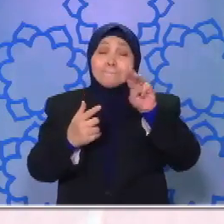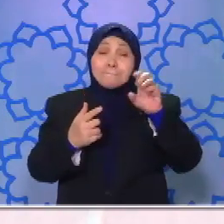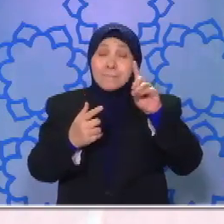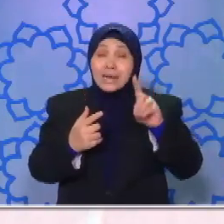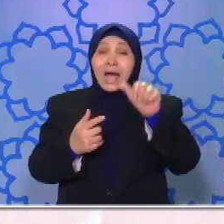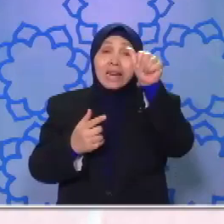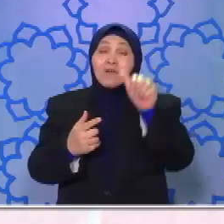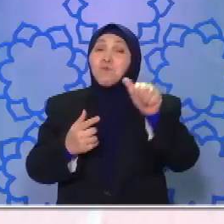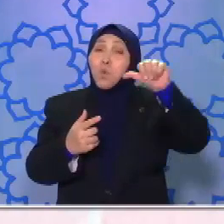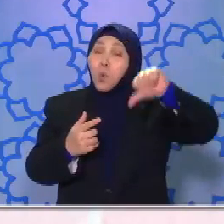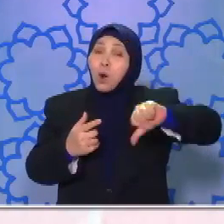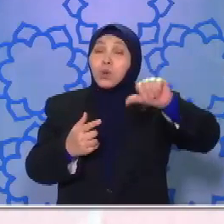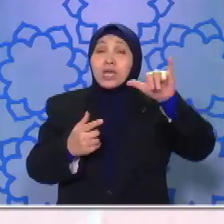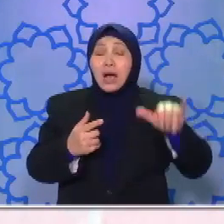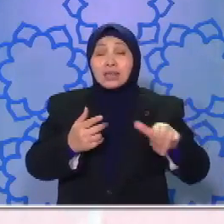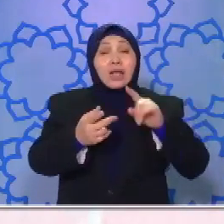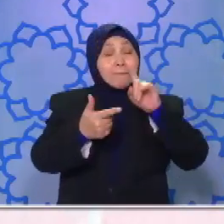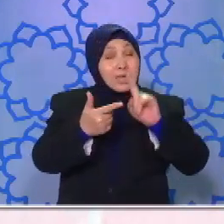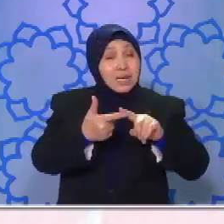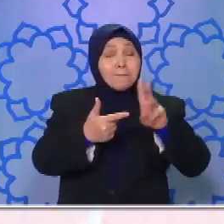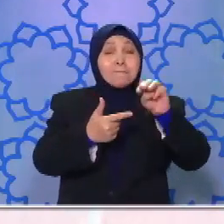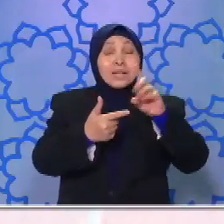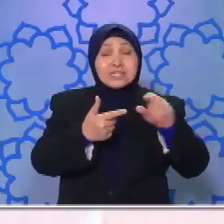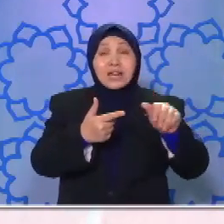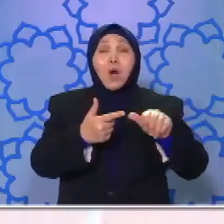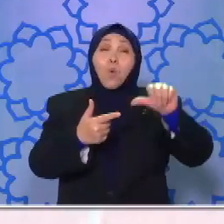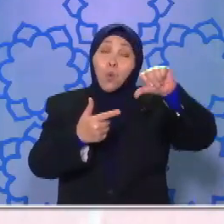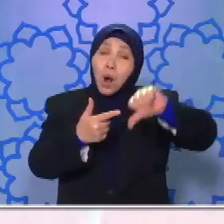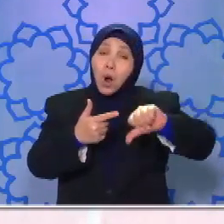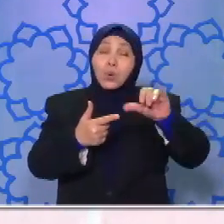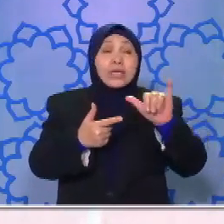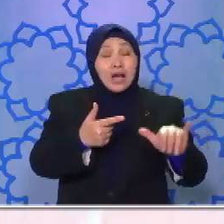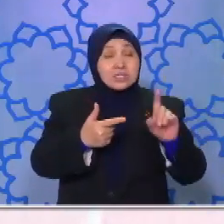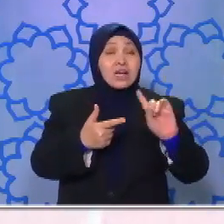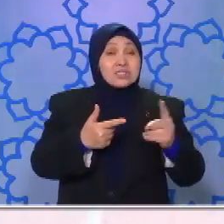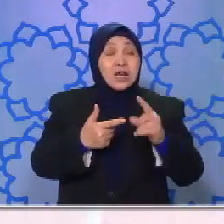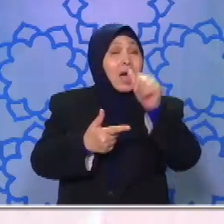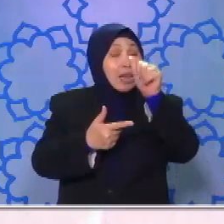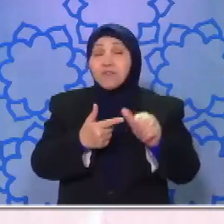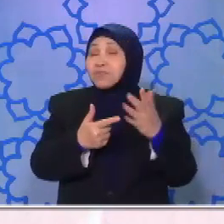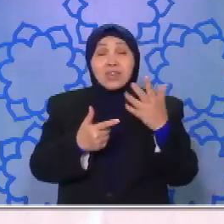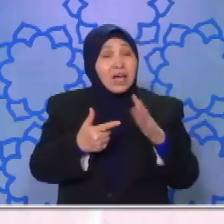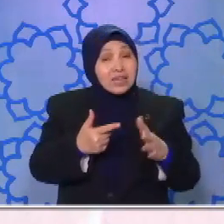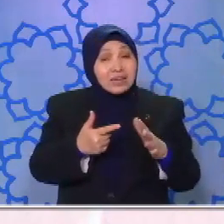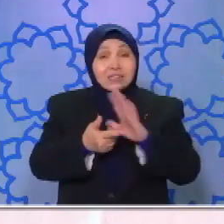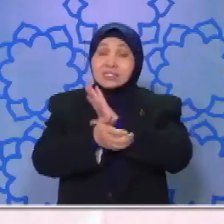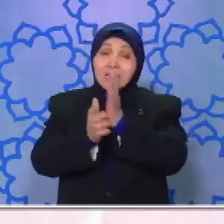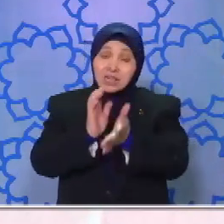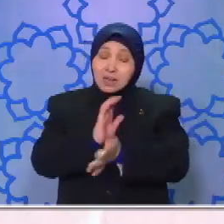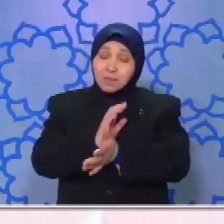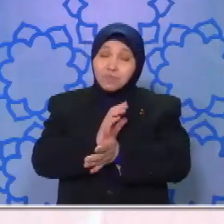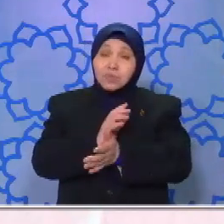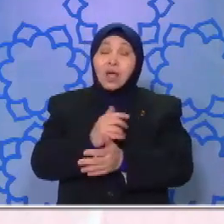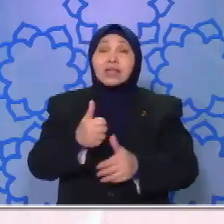maksilah tawilah hanya berlaku pada huruf waw, pada huruf ya saja. Ia berlaku pada baris depan,